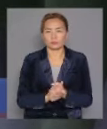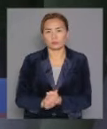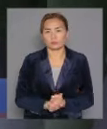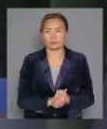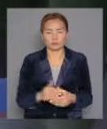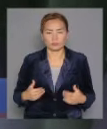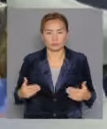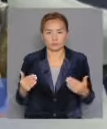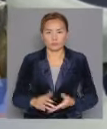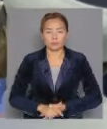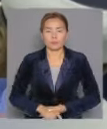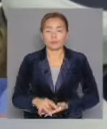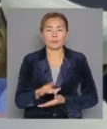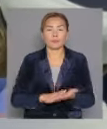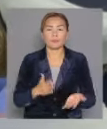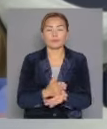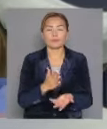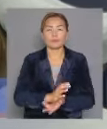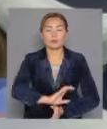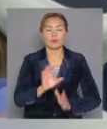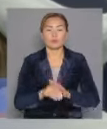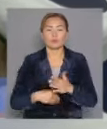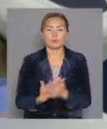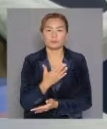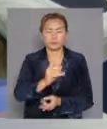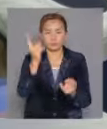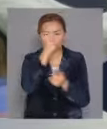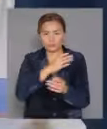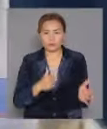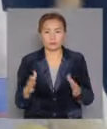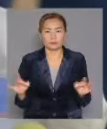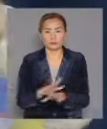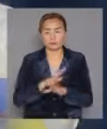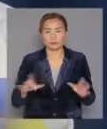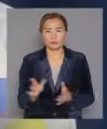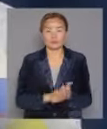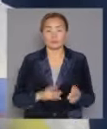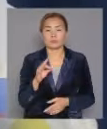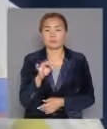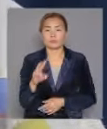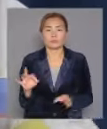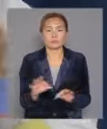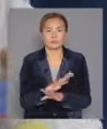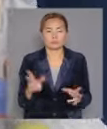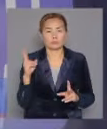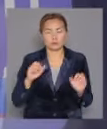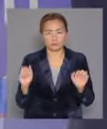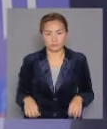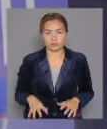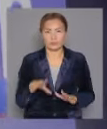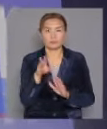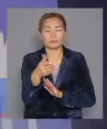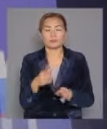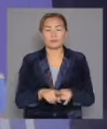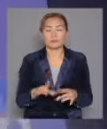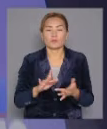орда болсын. Сонымен қатар тыңдарман жаңа үнжариядан дәстүрлі әндер мен құран жыр термелерді тыңдай алады. Алдағы